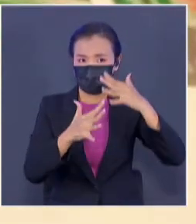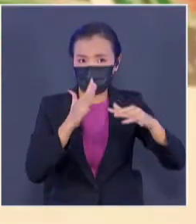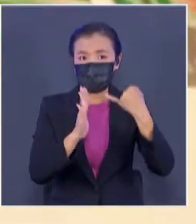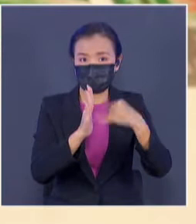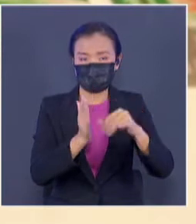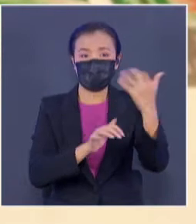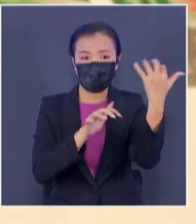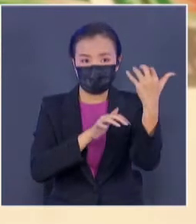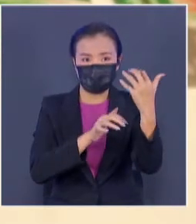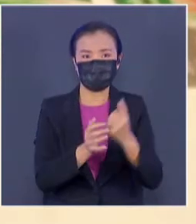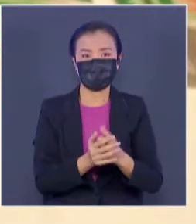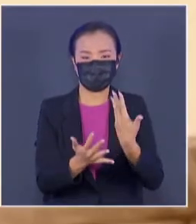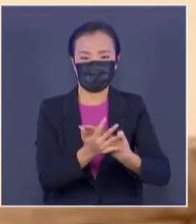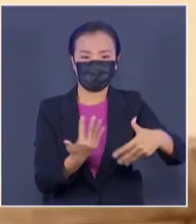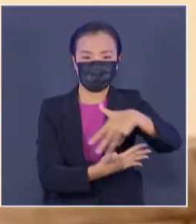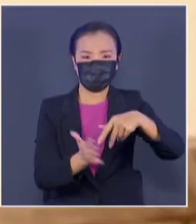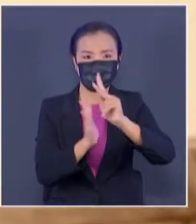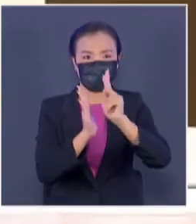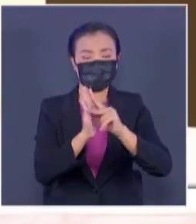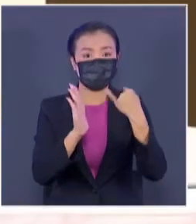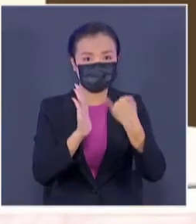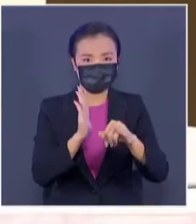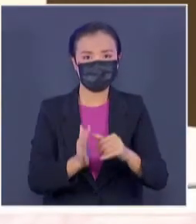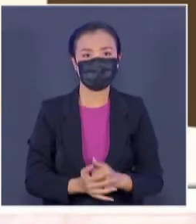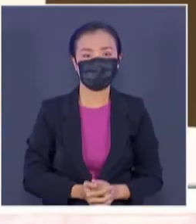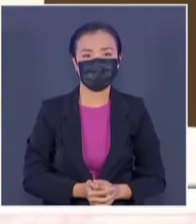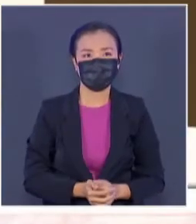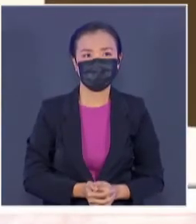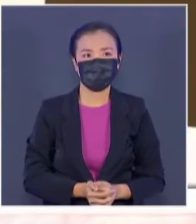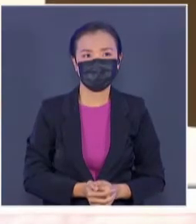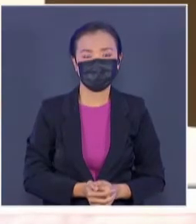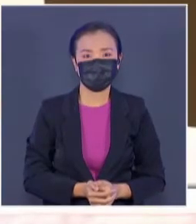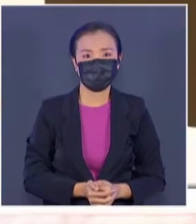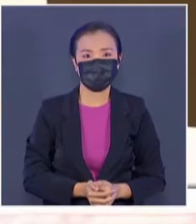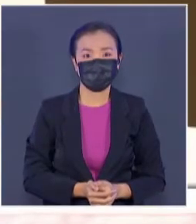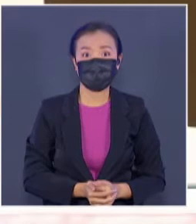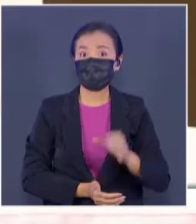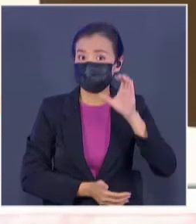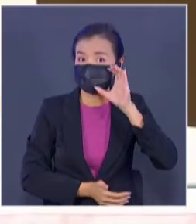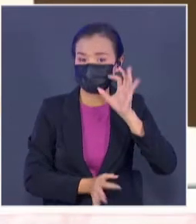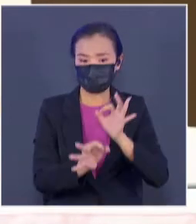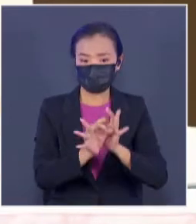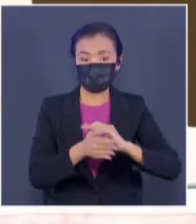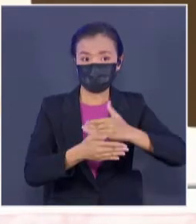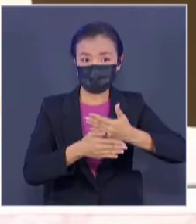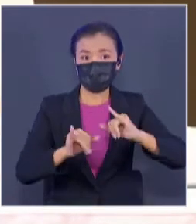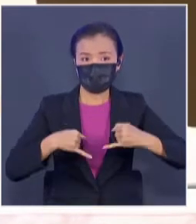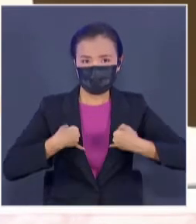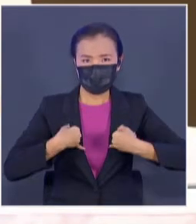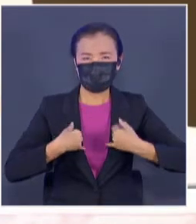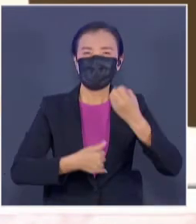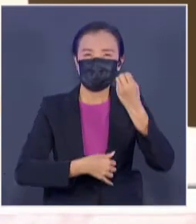อร์และร่วมกันฟอกเงินค่ะ เชื่อไหมครับคนที่เป็นเจ้าของบัญชีมาส่วนใหญ่เป็นเยาวช